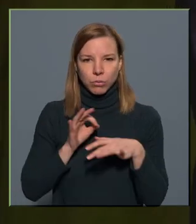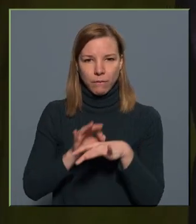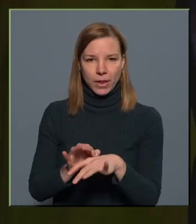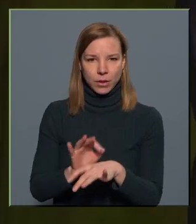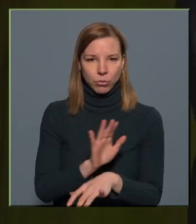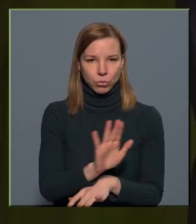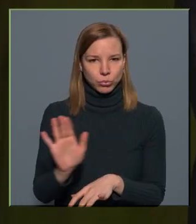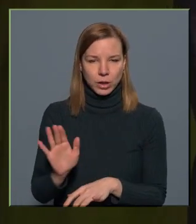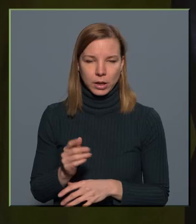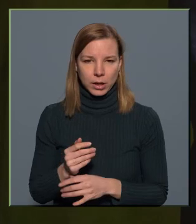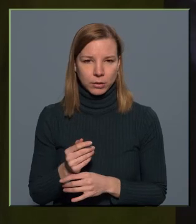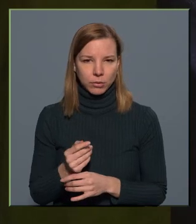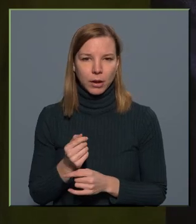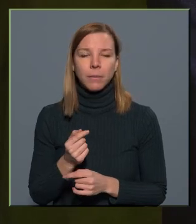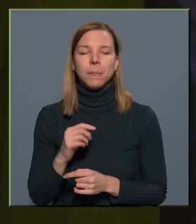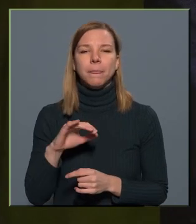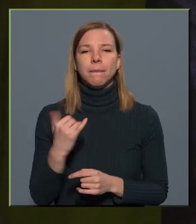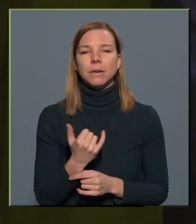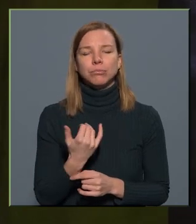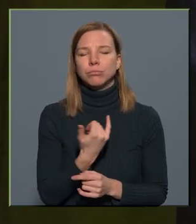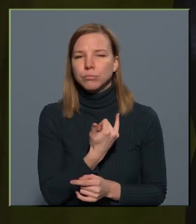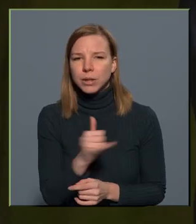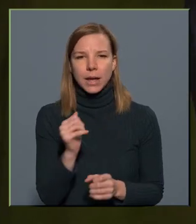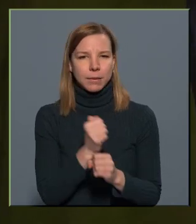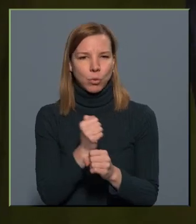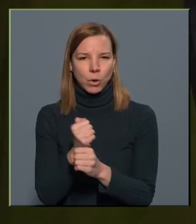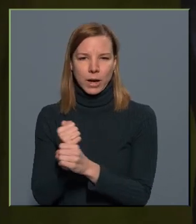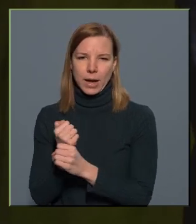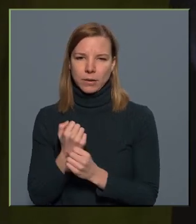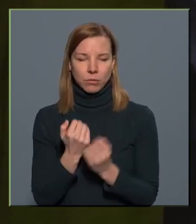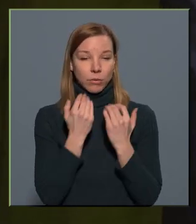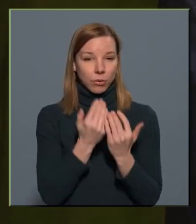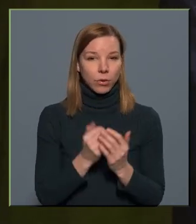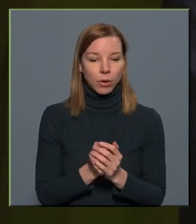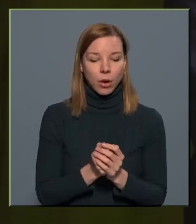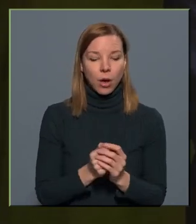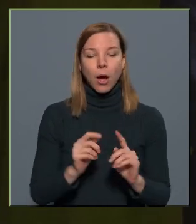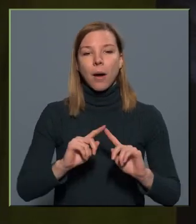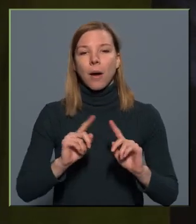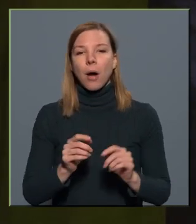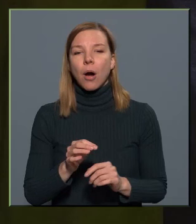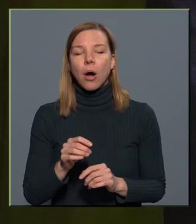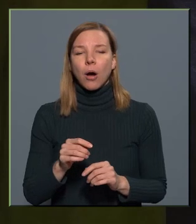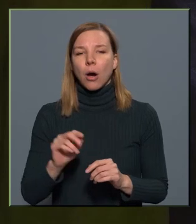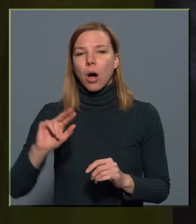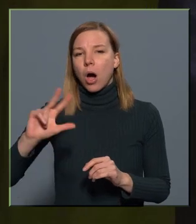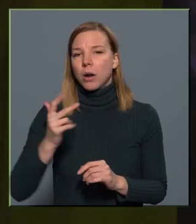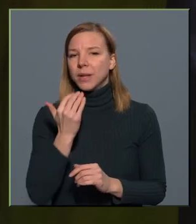köszönjük mindenkinek a munkáját. A harmadik köszönet pedig az úszóvodái és az úszóvoda vezető